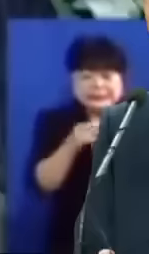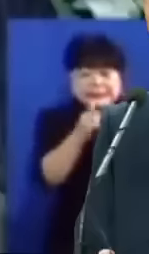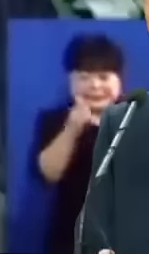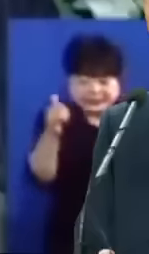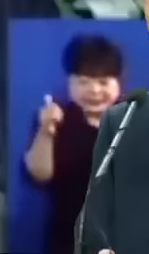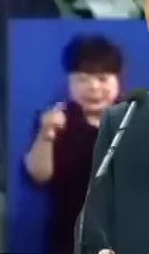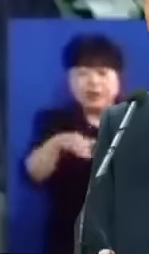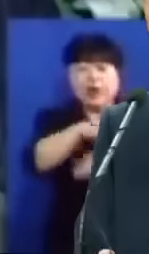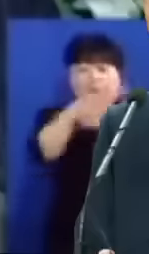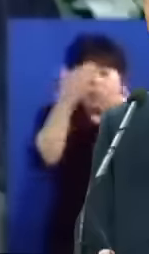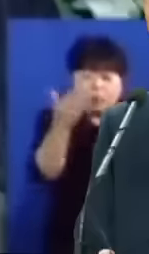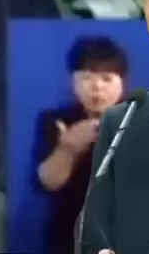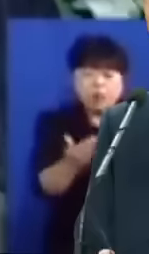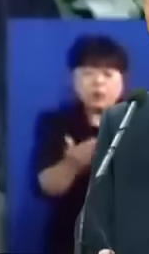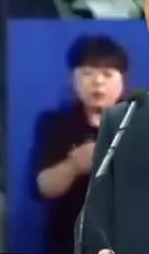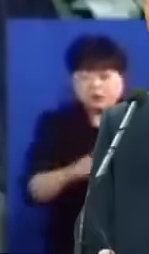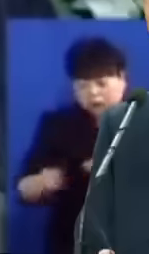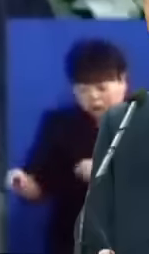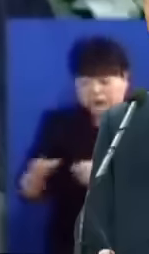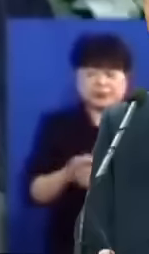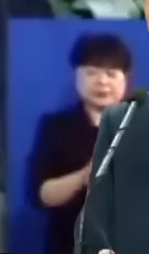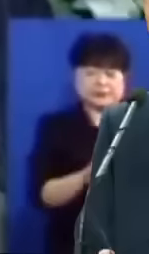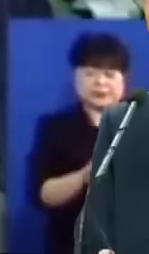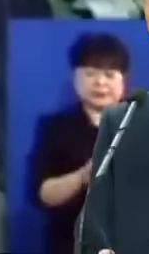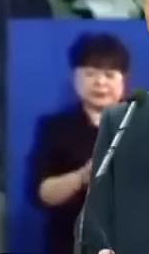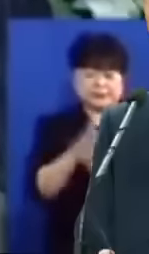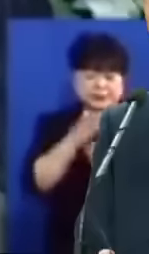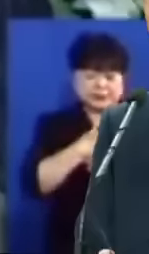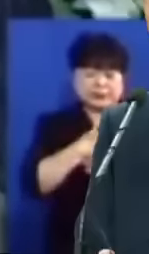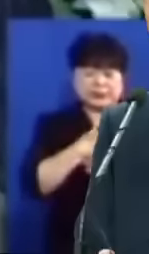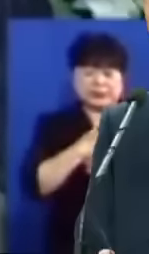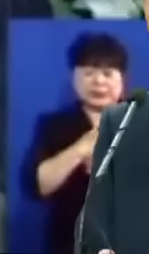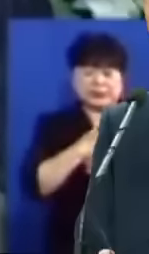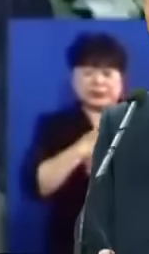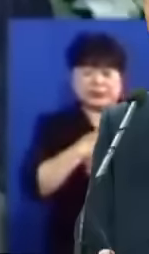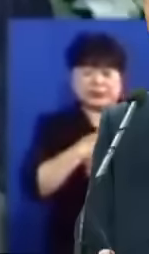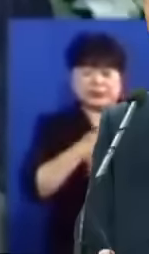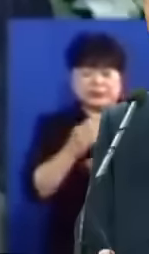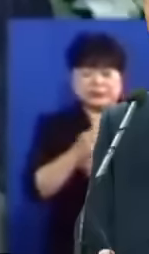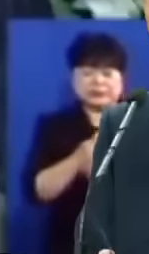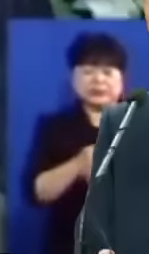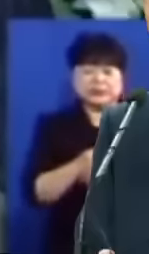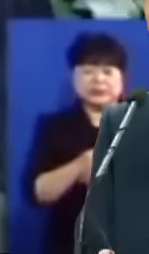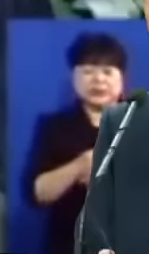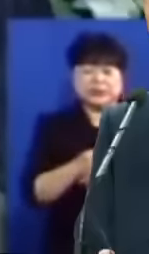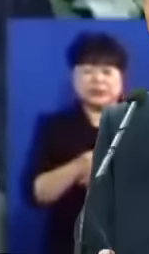인간은 모든 것을 잃어버리게 됐다는 것입니다. 나는 실패해서 빨가벗게 되었다고